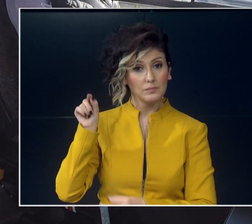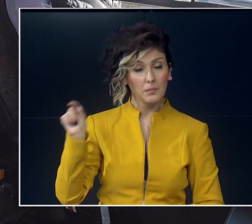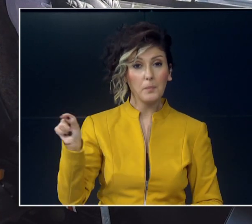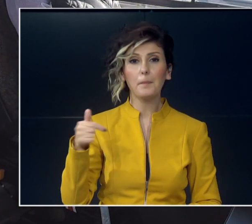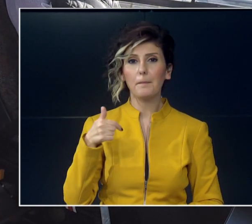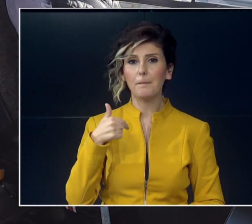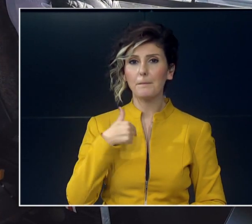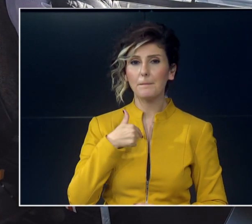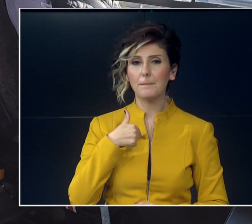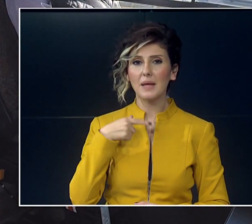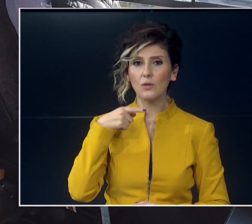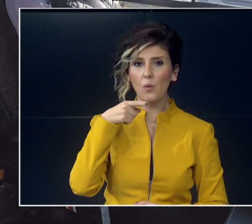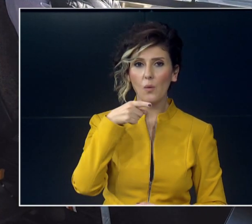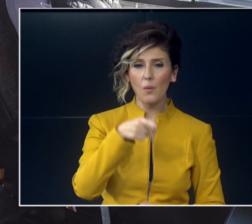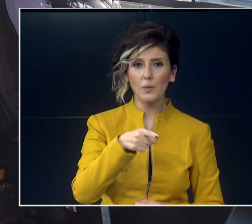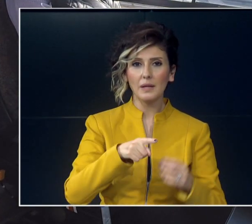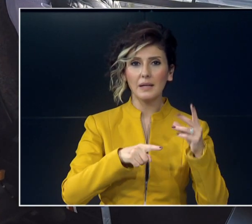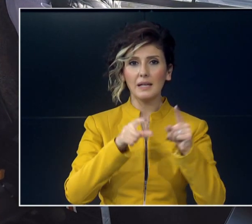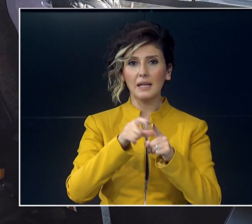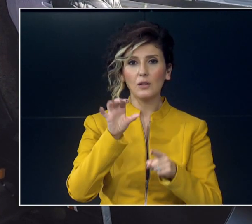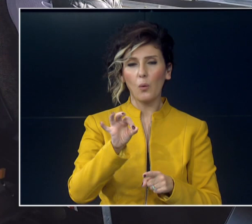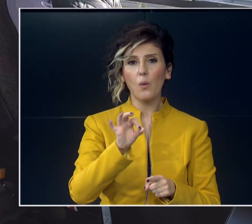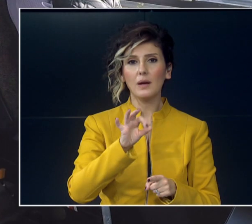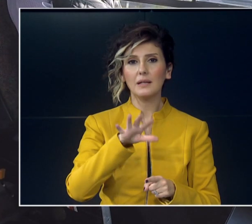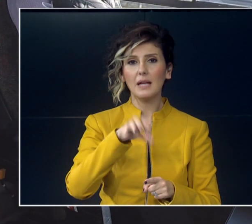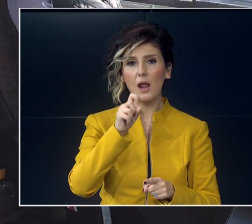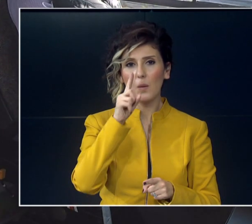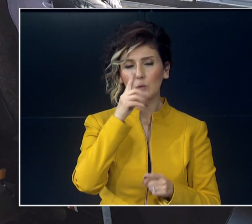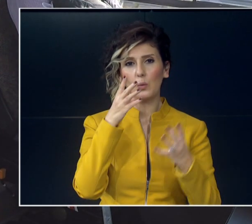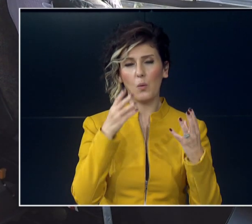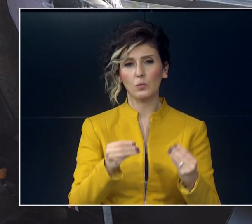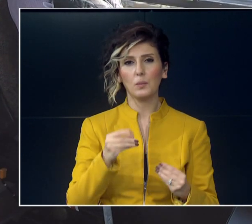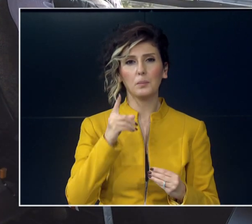ben de orada İDO'nun genel müdürü oldum.